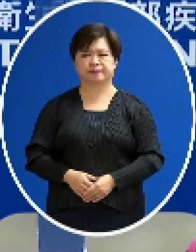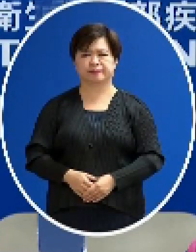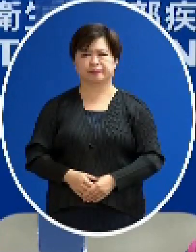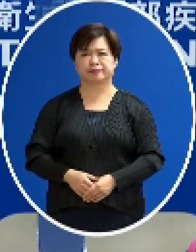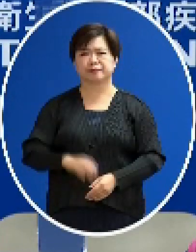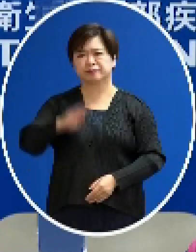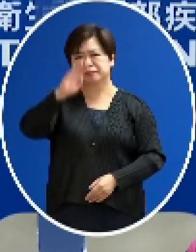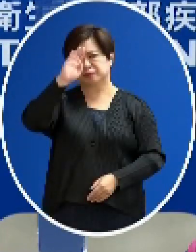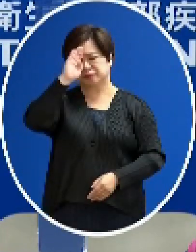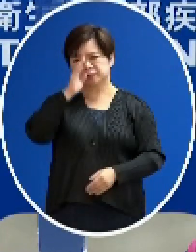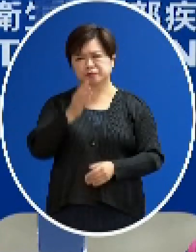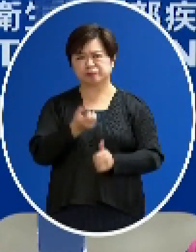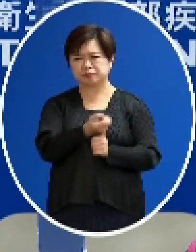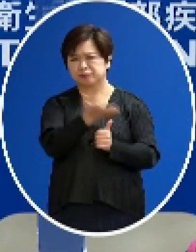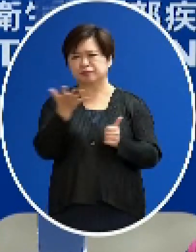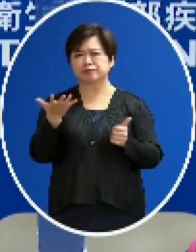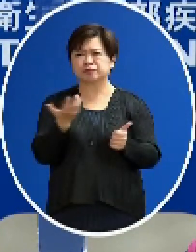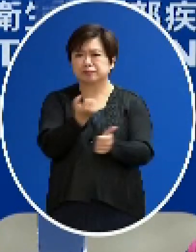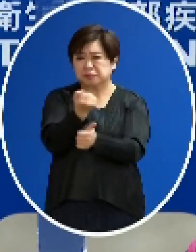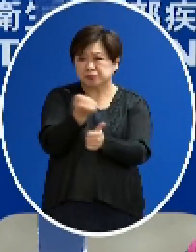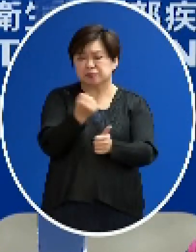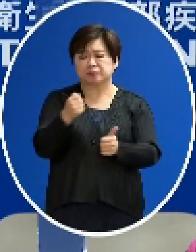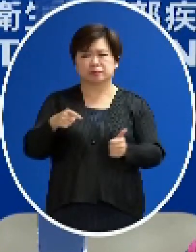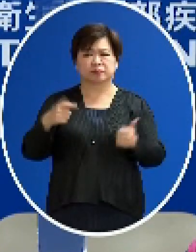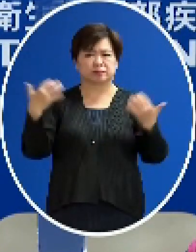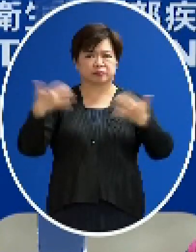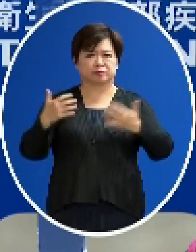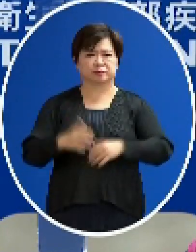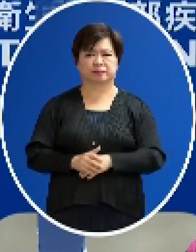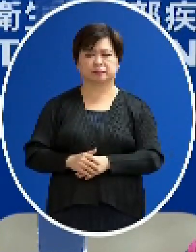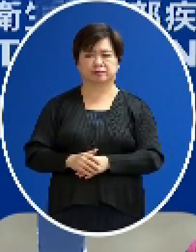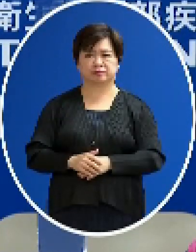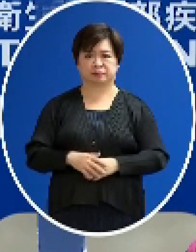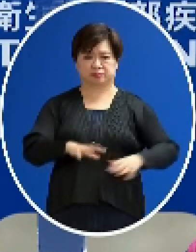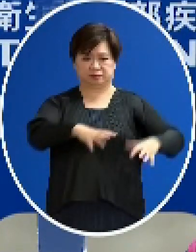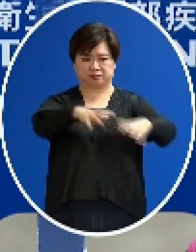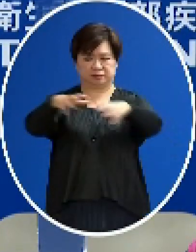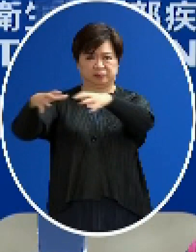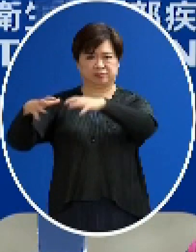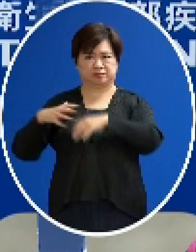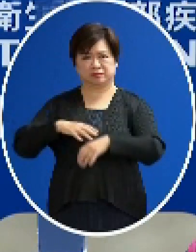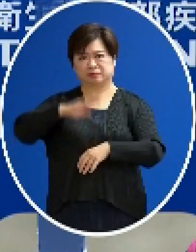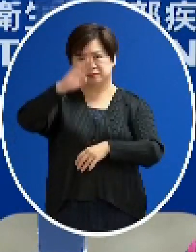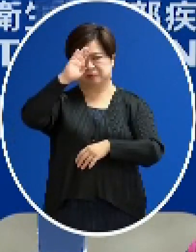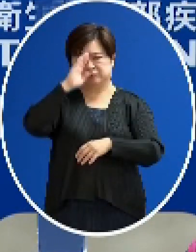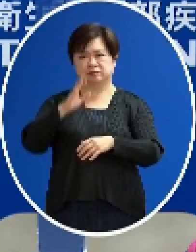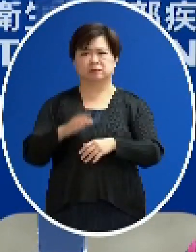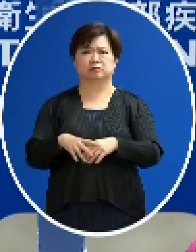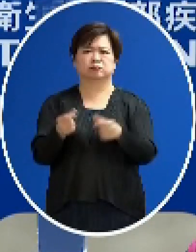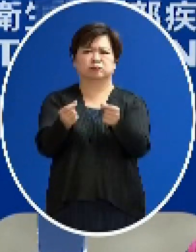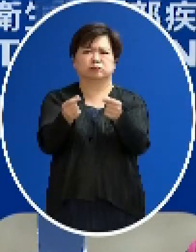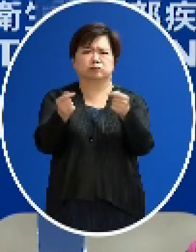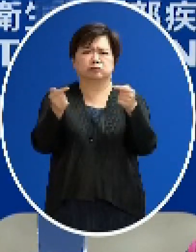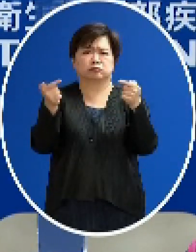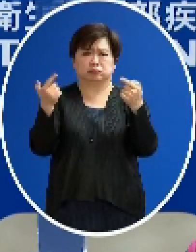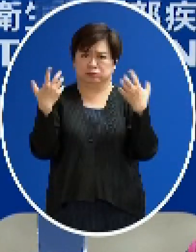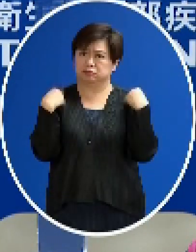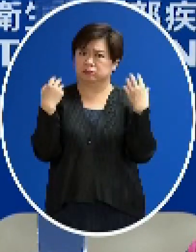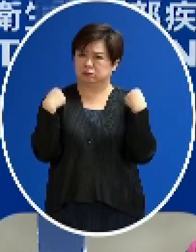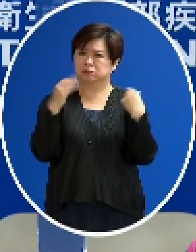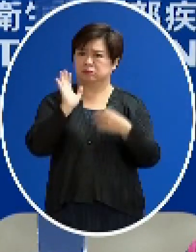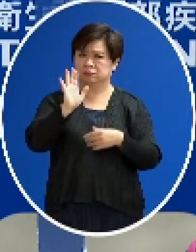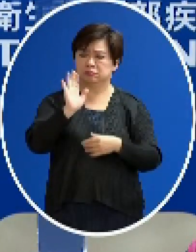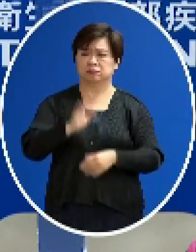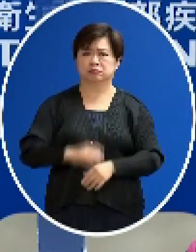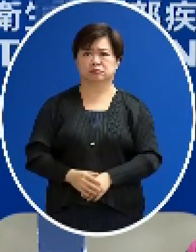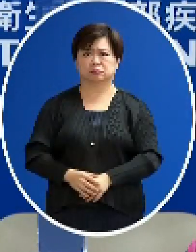情，大家来看嘛，哈，我要讲说，在整个全世界疫情都还在现在往上升的一个情况之